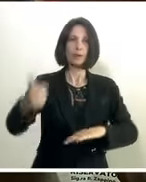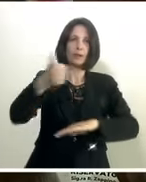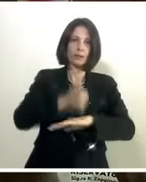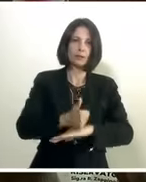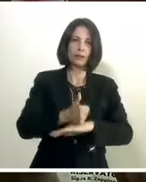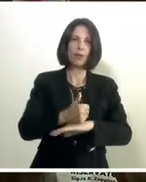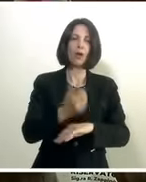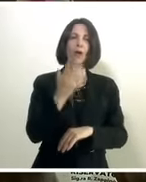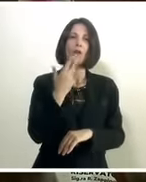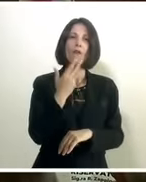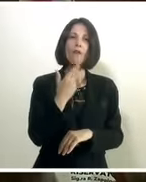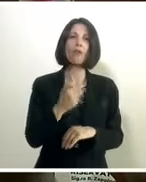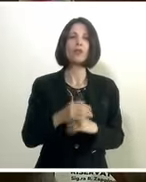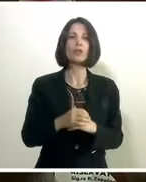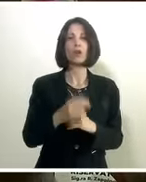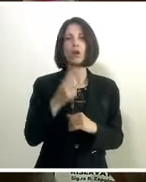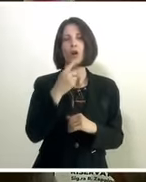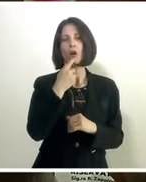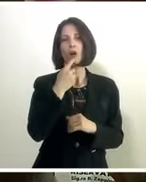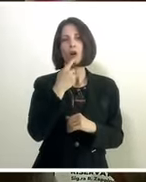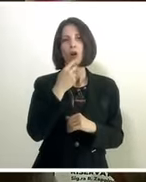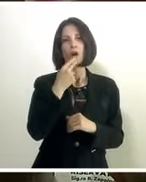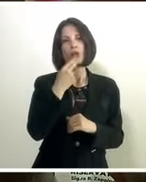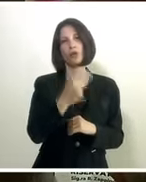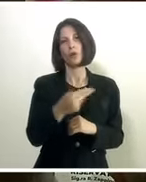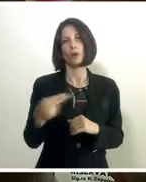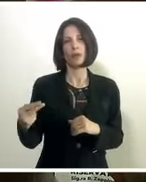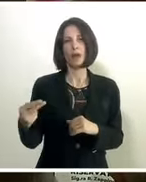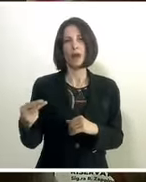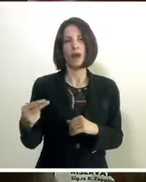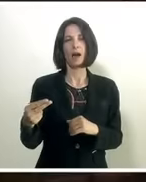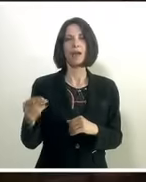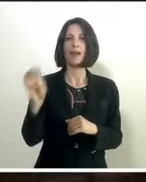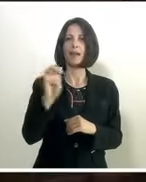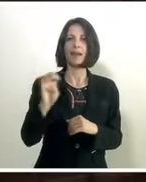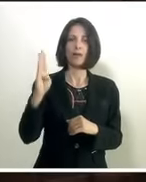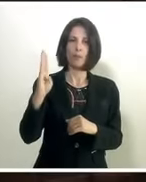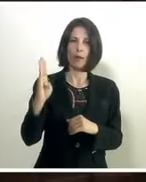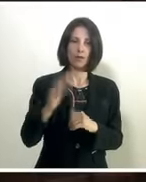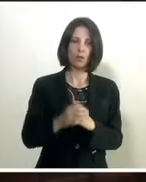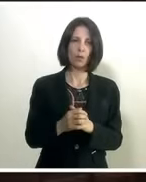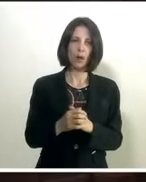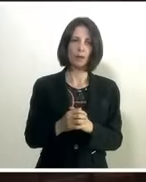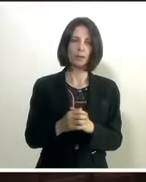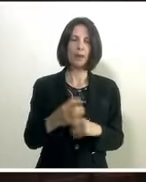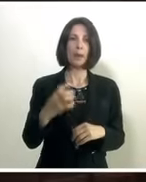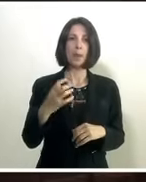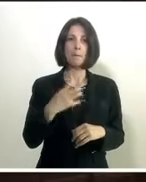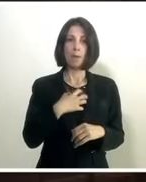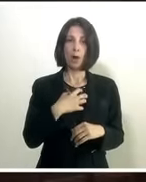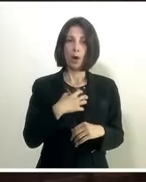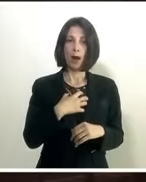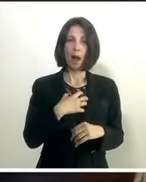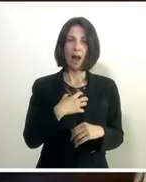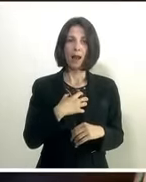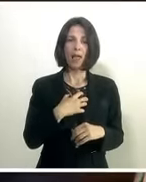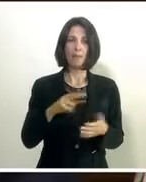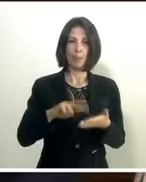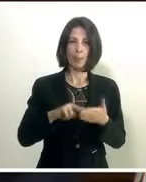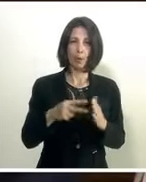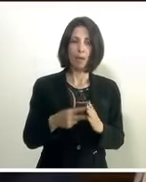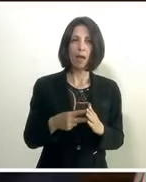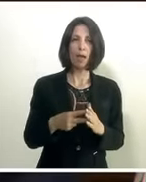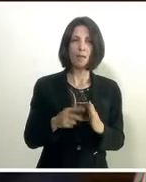di citare In conclusione direttamente Enrico Berlinguer la questione morale esiste da tempo ma ormai Ess diventata la